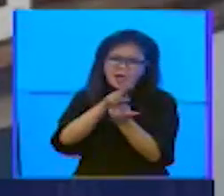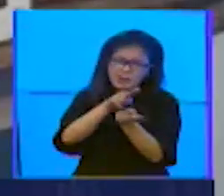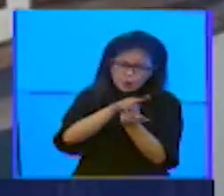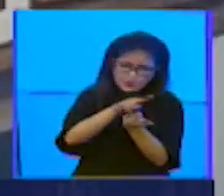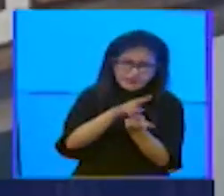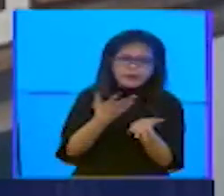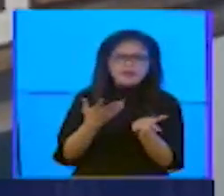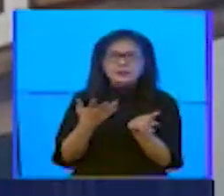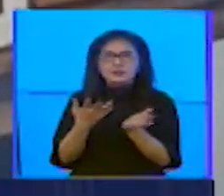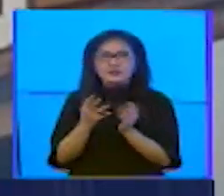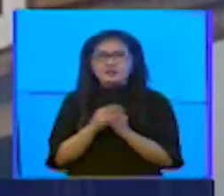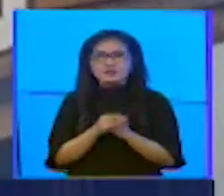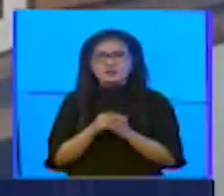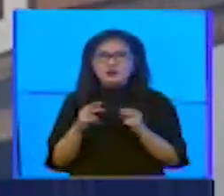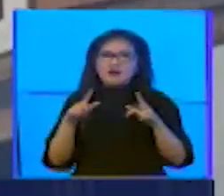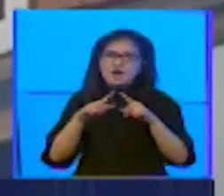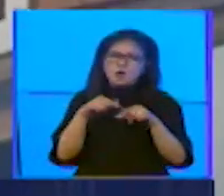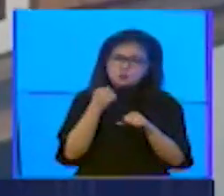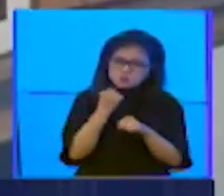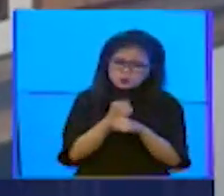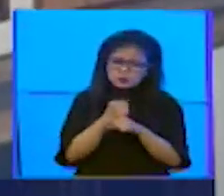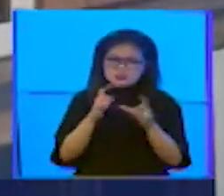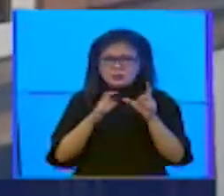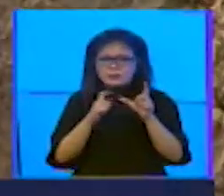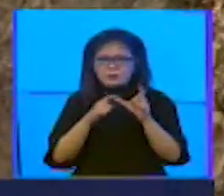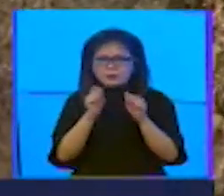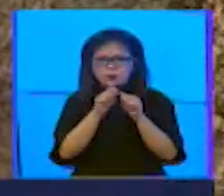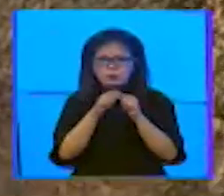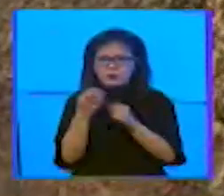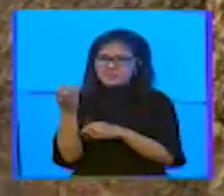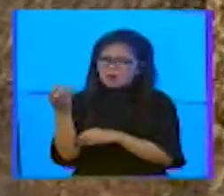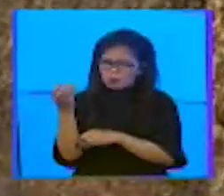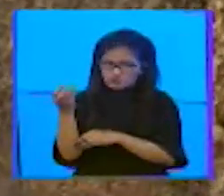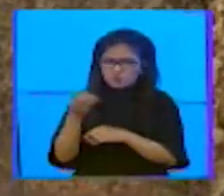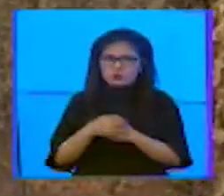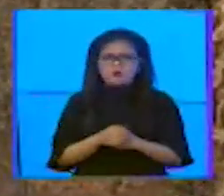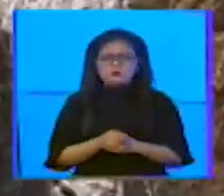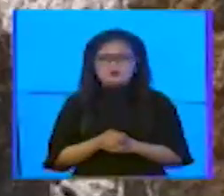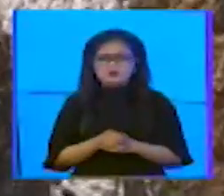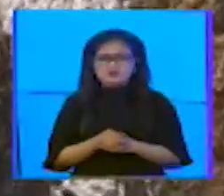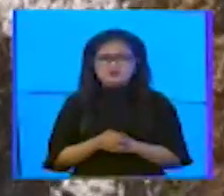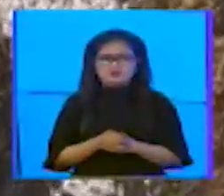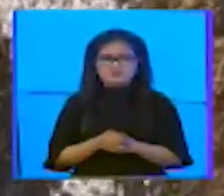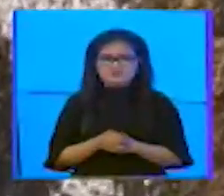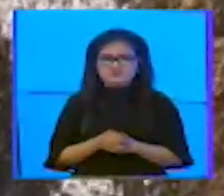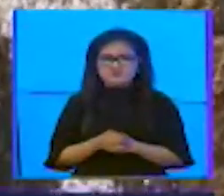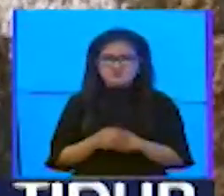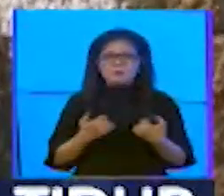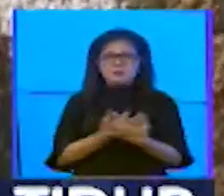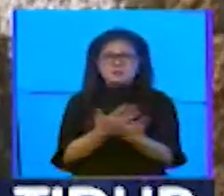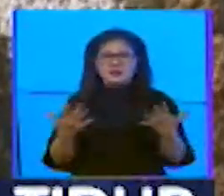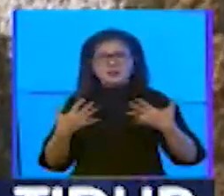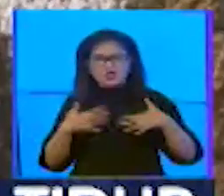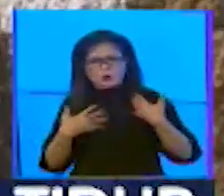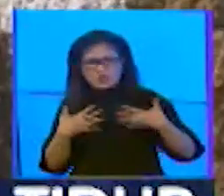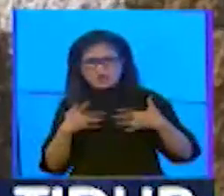bereproduksi telur, dan beberapa bulan ke depan adalah masa penetasan. Sebelum penyisiran oleh relawan, warga mengaku khawatir dan sempat